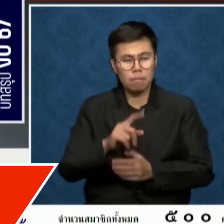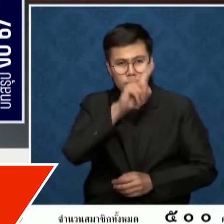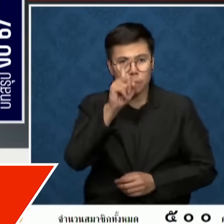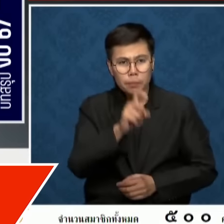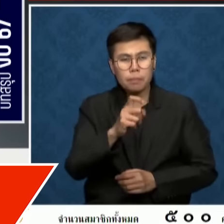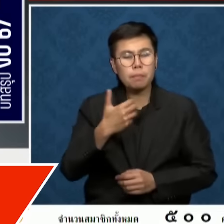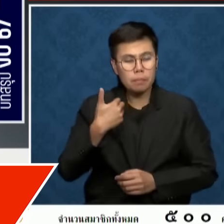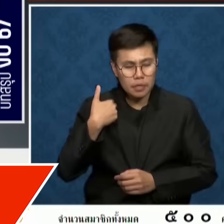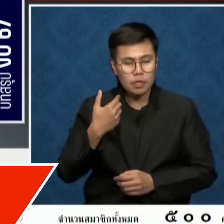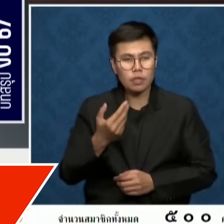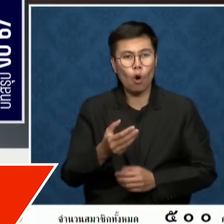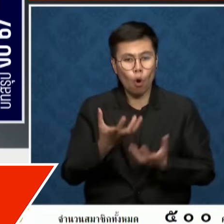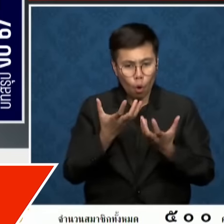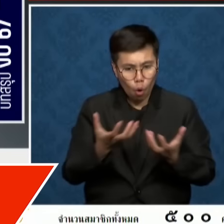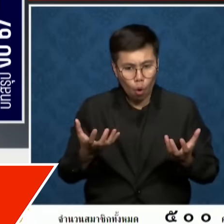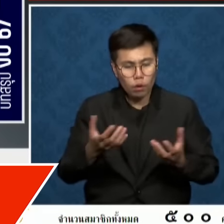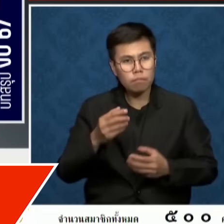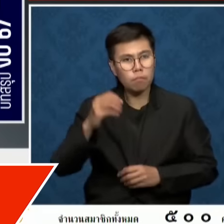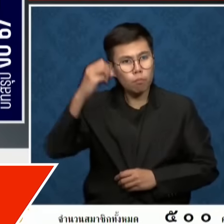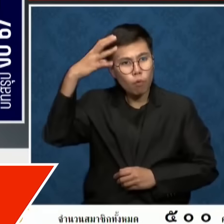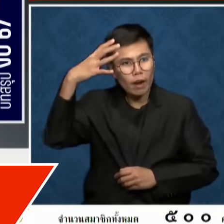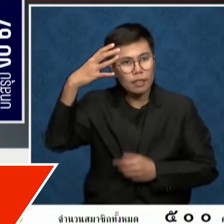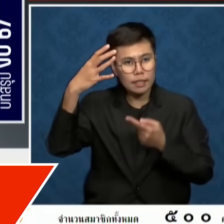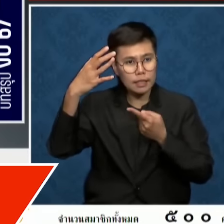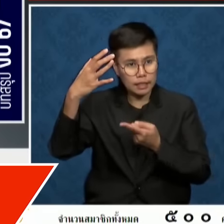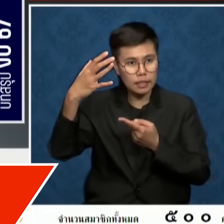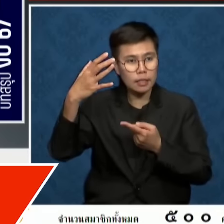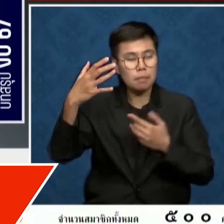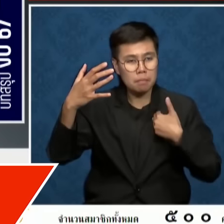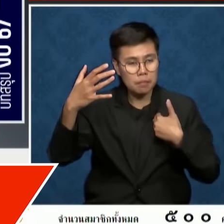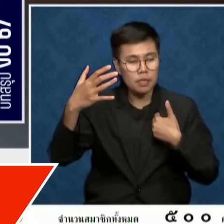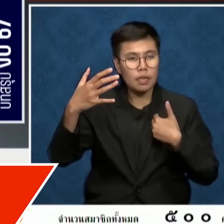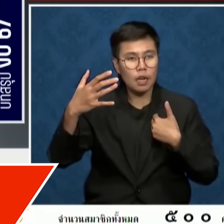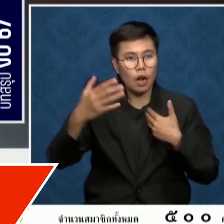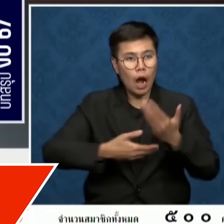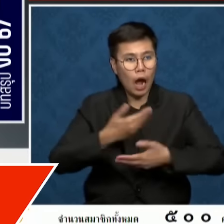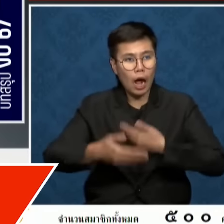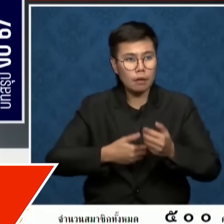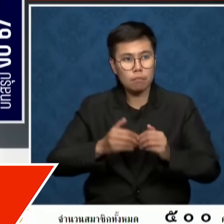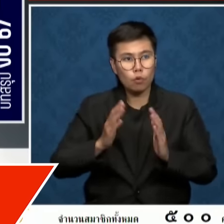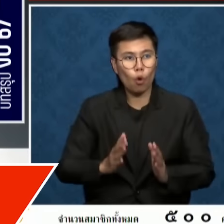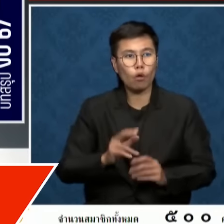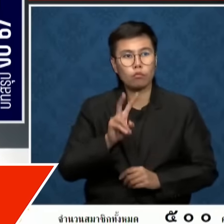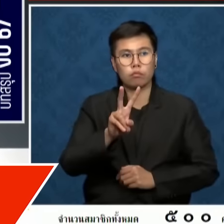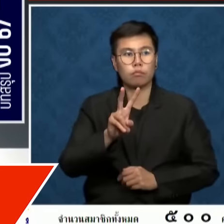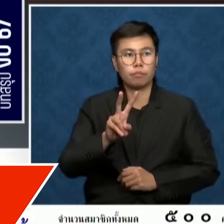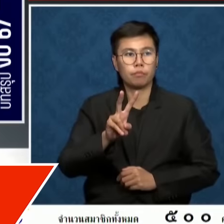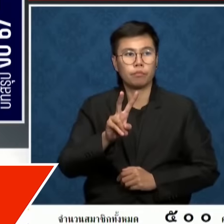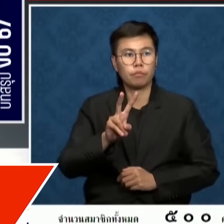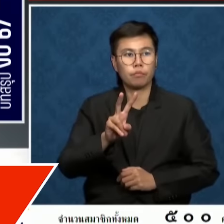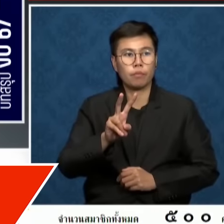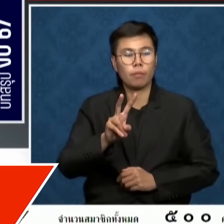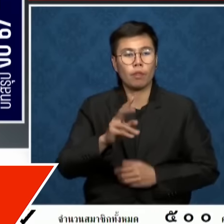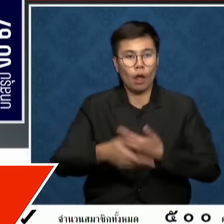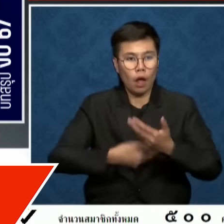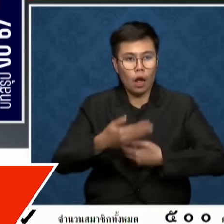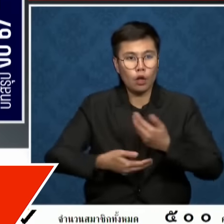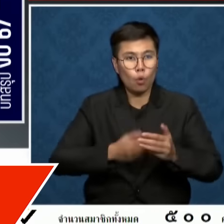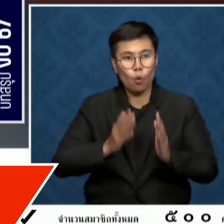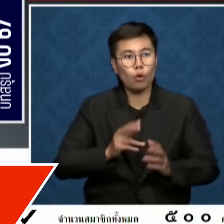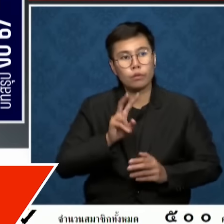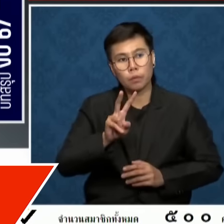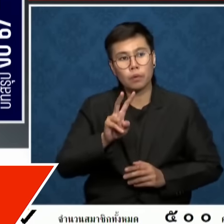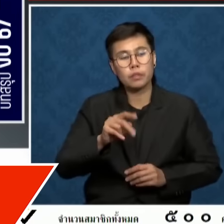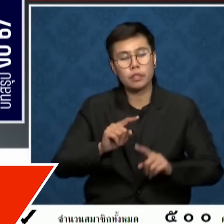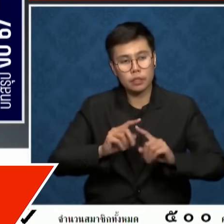สงเกตมาแล้ววาสินค้านัวักรรมดังกล่่วที่ผ่านมามีผู้จัดจหน่ายเพีง 2 รายเท่ρε tapedแต่งานส